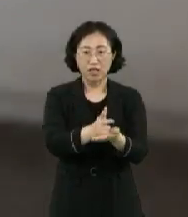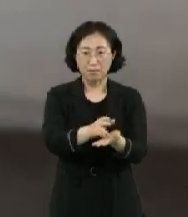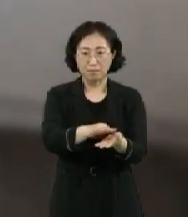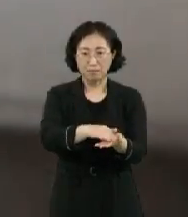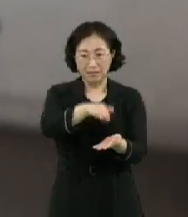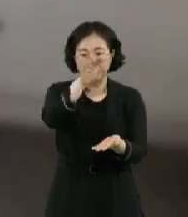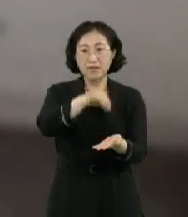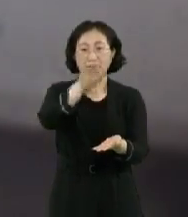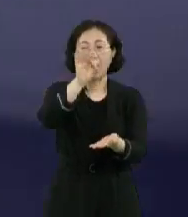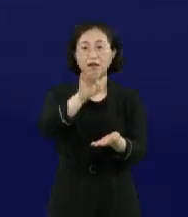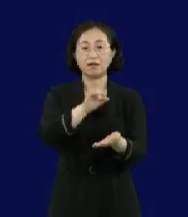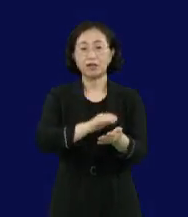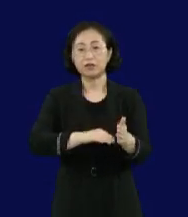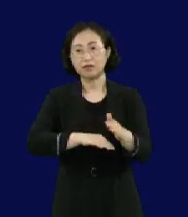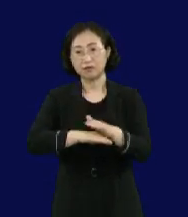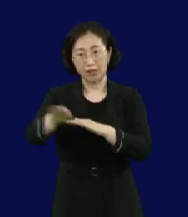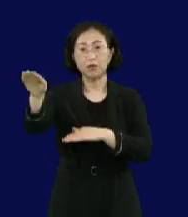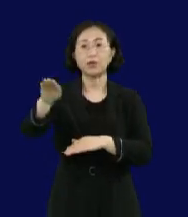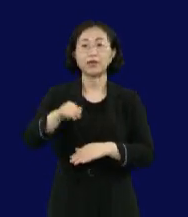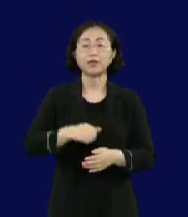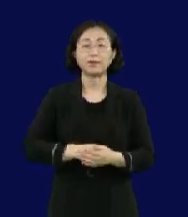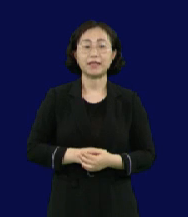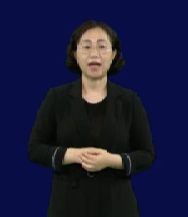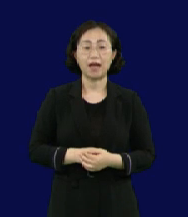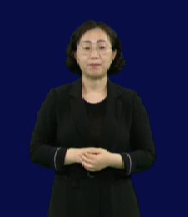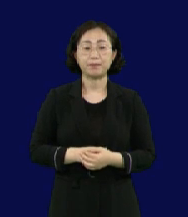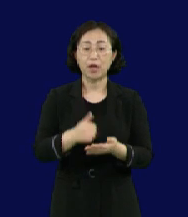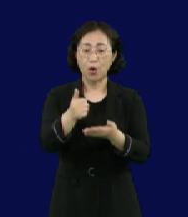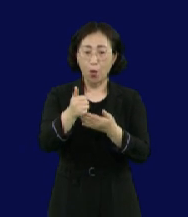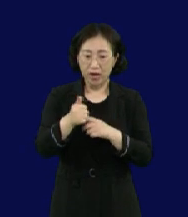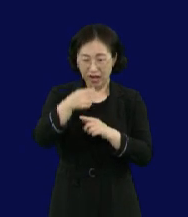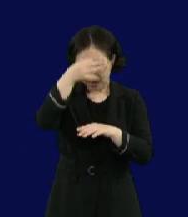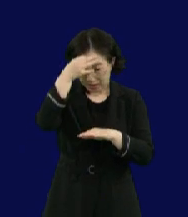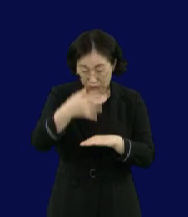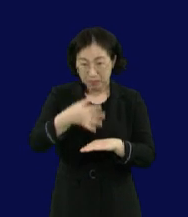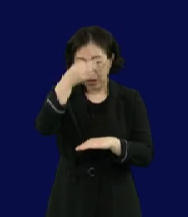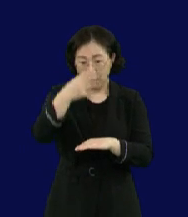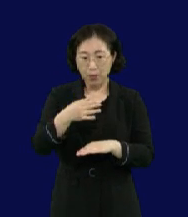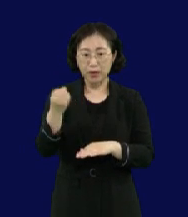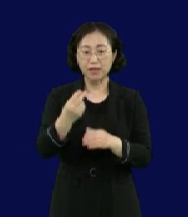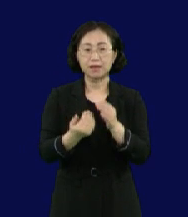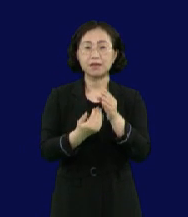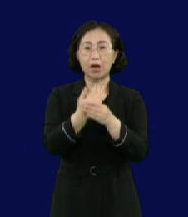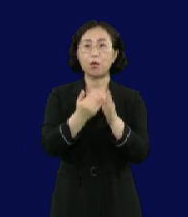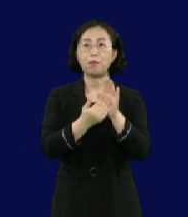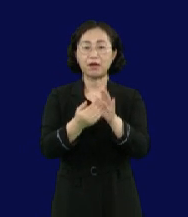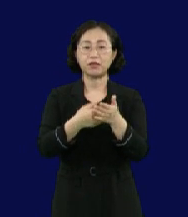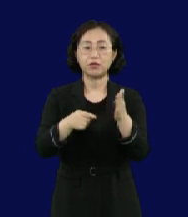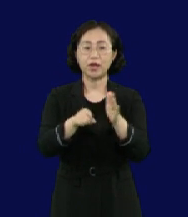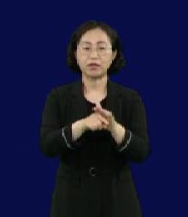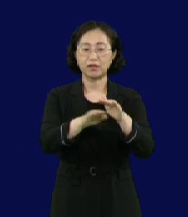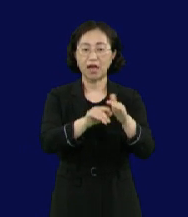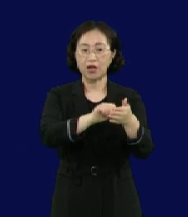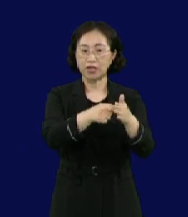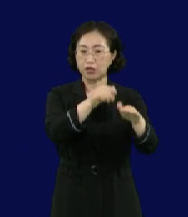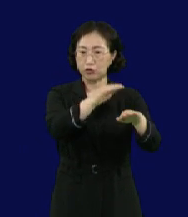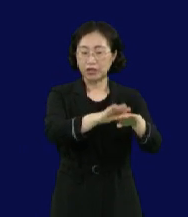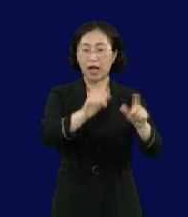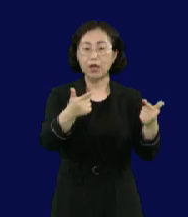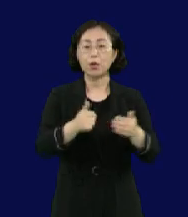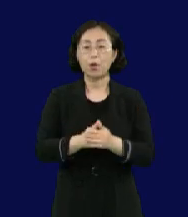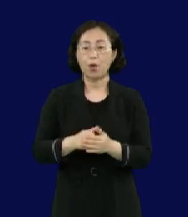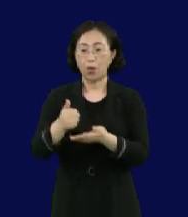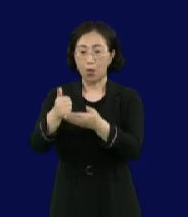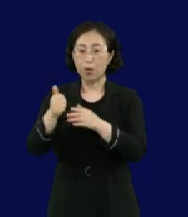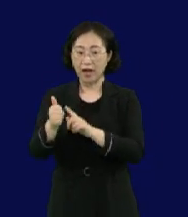훔쳐 달아났습니다. 업체 측은 고객에게 충분히 사과했고 재발 방지를 위해 차 열쇠를 차 안에 두지 않고